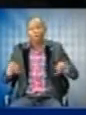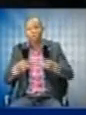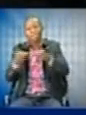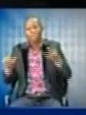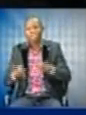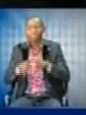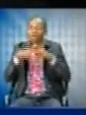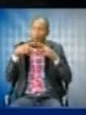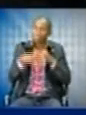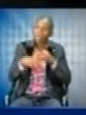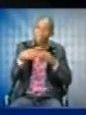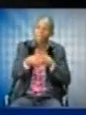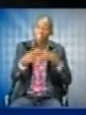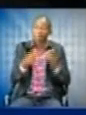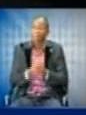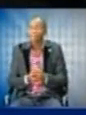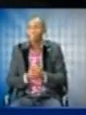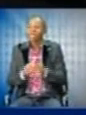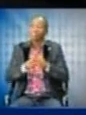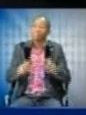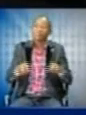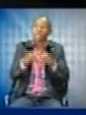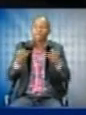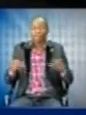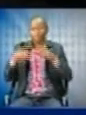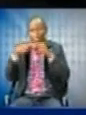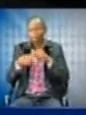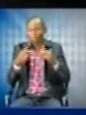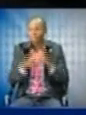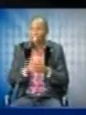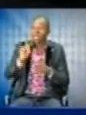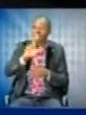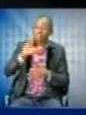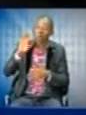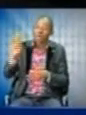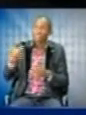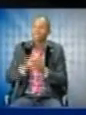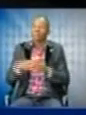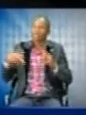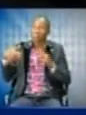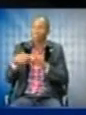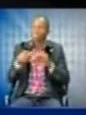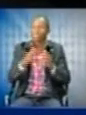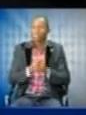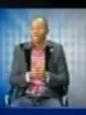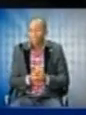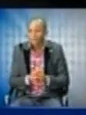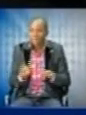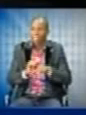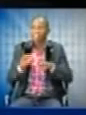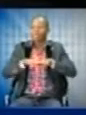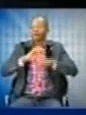de Lubumbashi, Kasomeno déjà c'est asphalté, Kilwa, Kasenga la traitée, et puis on revient